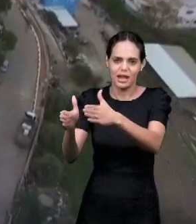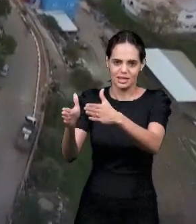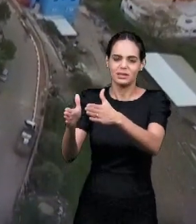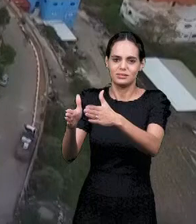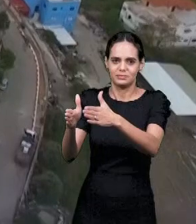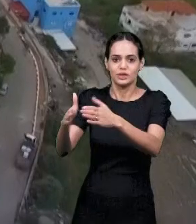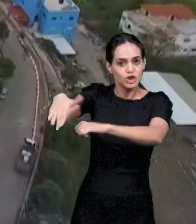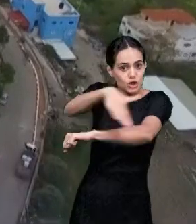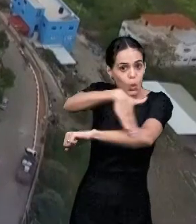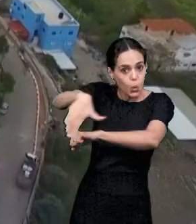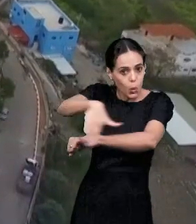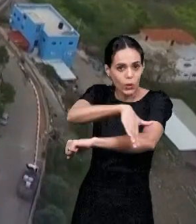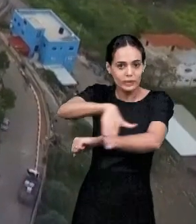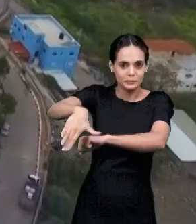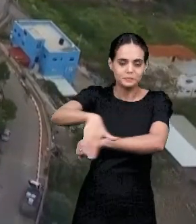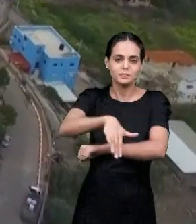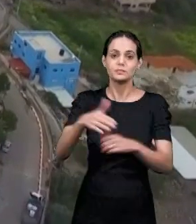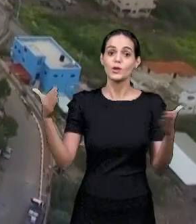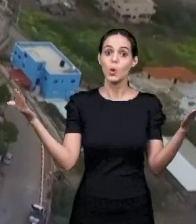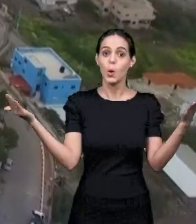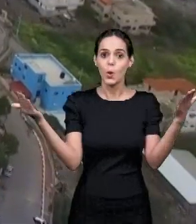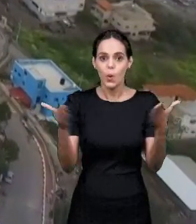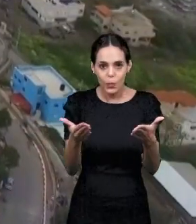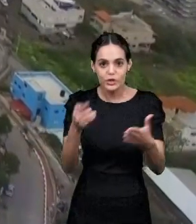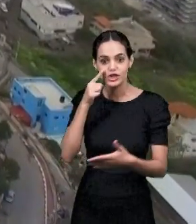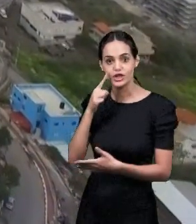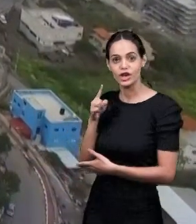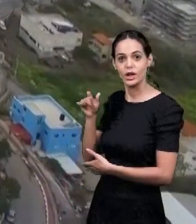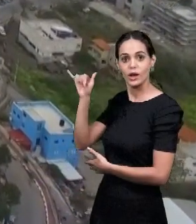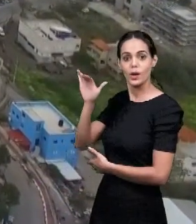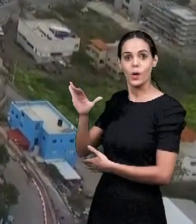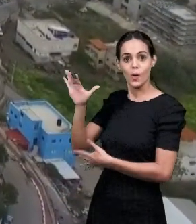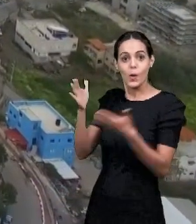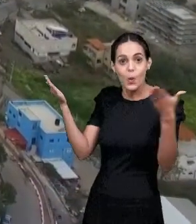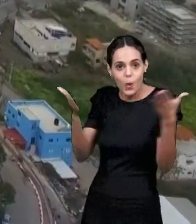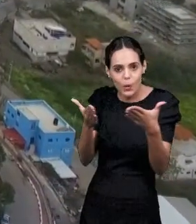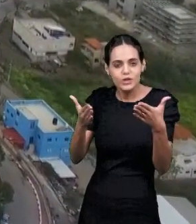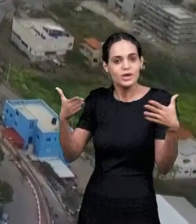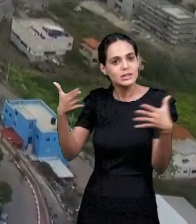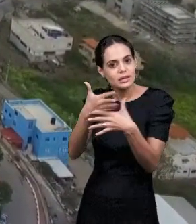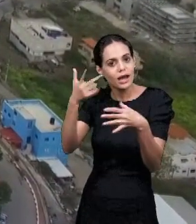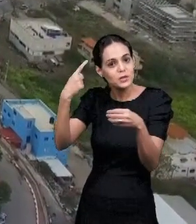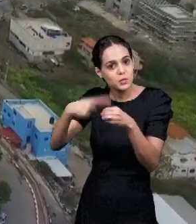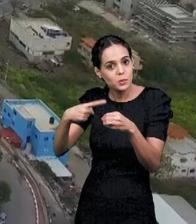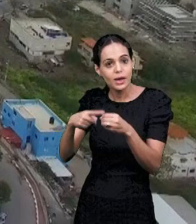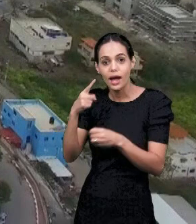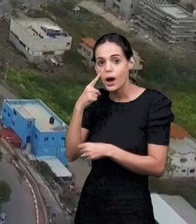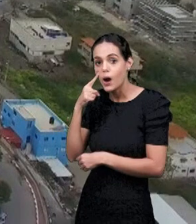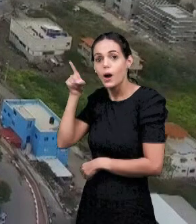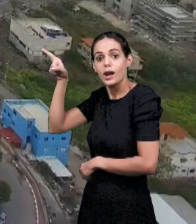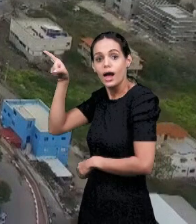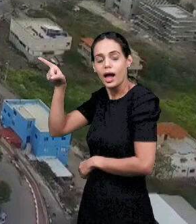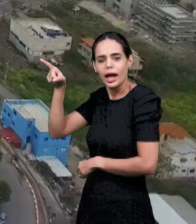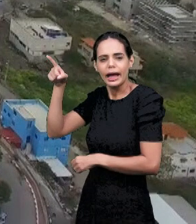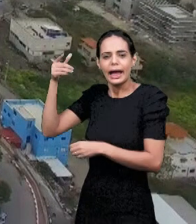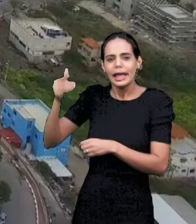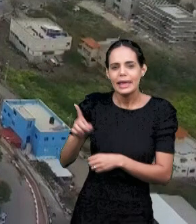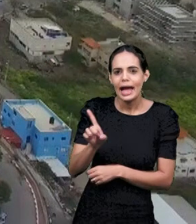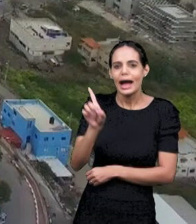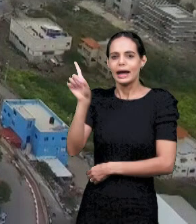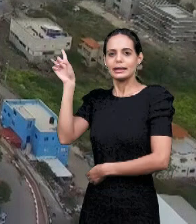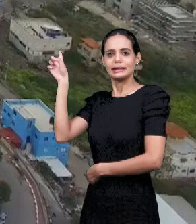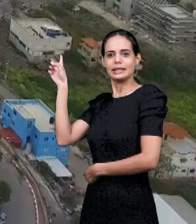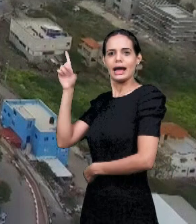routes. Naïm, dans les jours actuels, vont comme la ville elle est maintenant, au fond, la